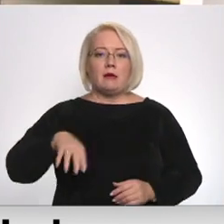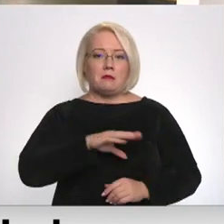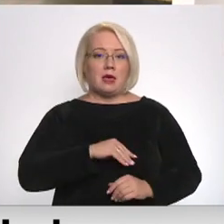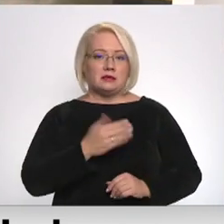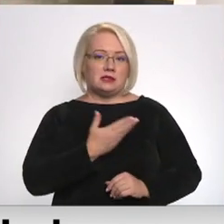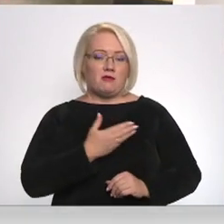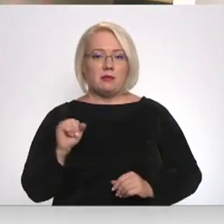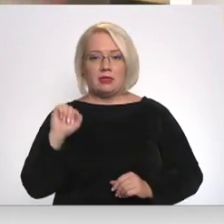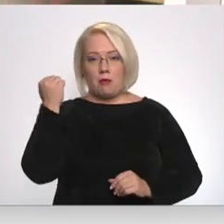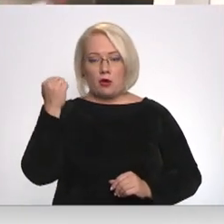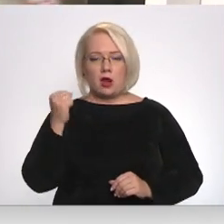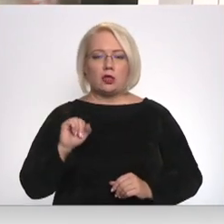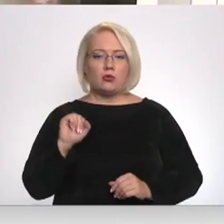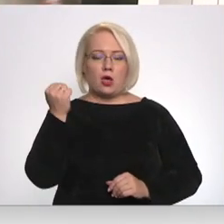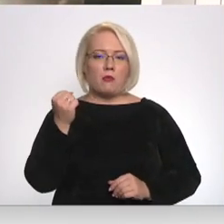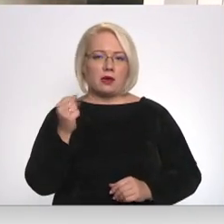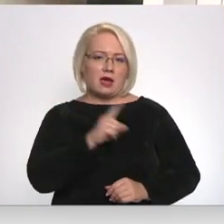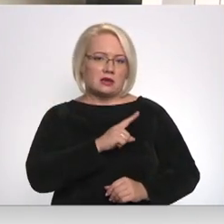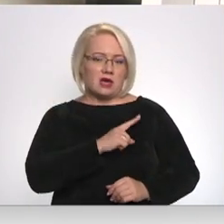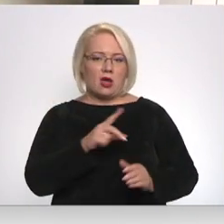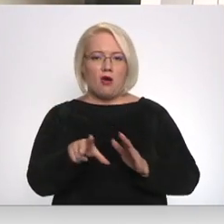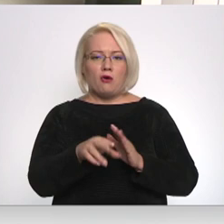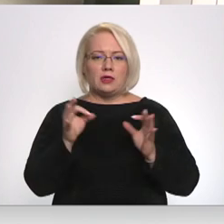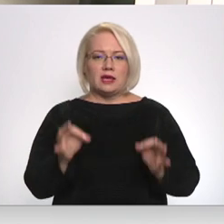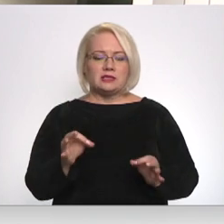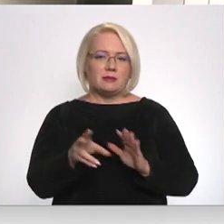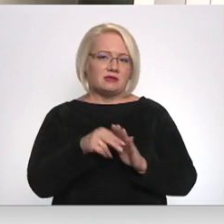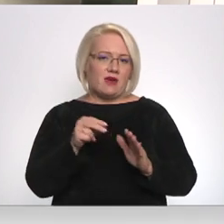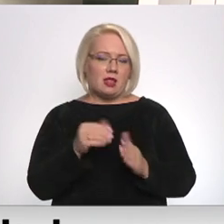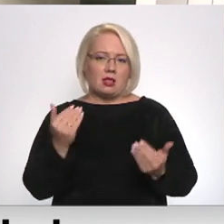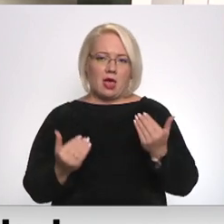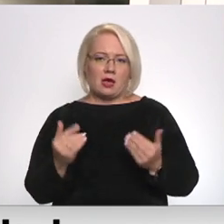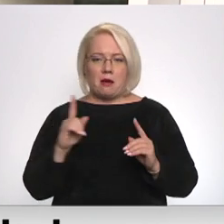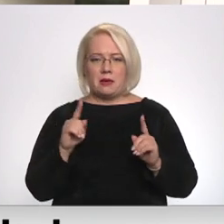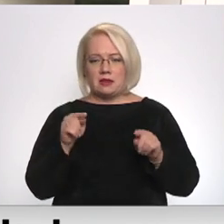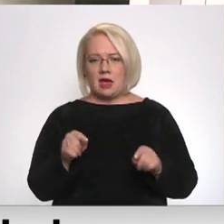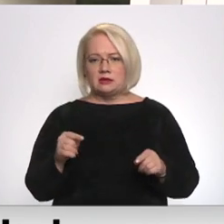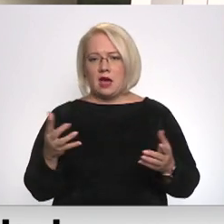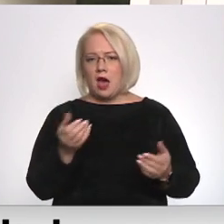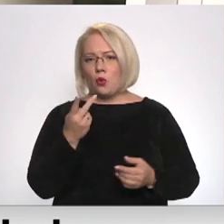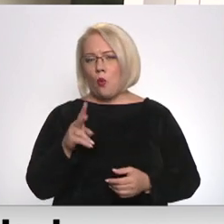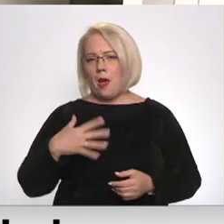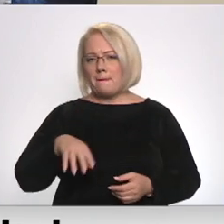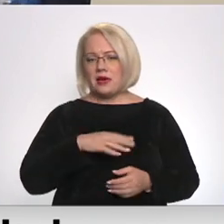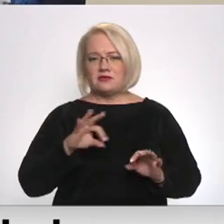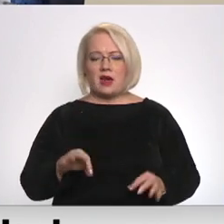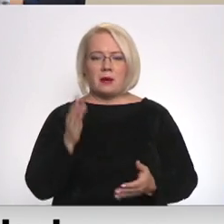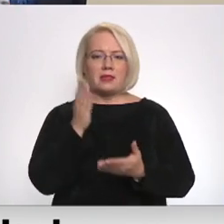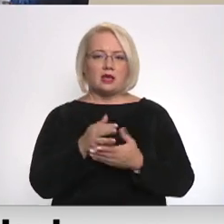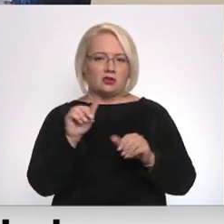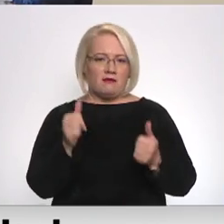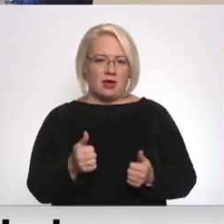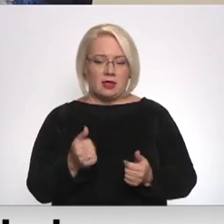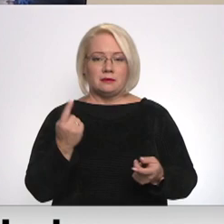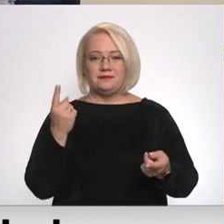un demokrātija ir jāsargā un vēlēšanas, tiesības vēlēt, tas laikam ir tas, ar ko mēs to varam izdarīt tiešā veidā. Saistībā ar